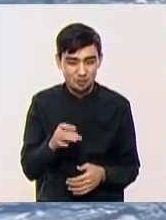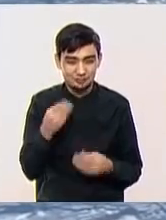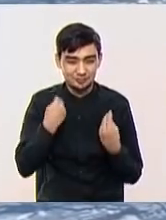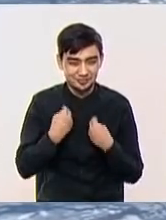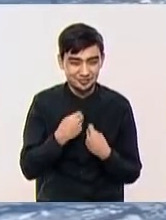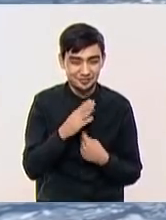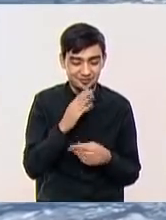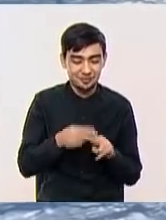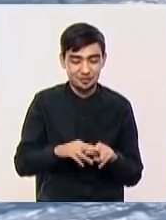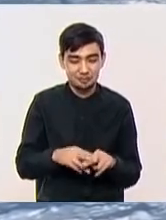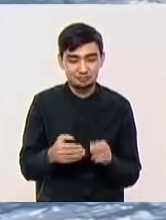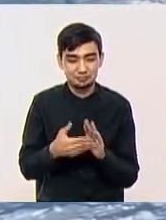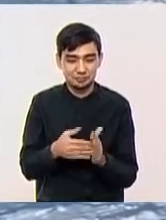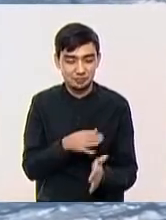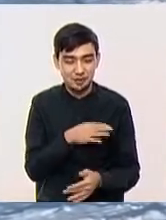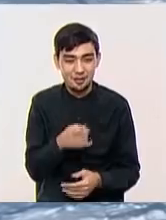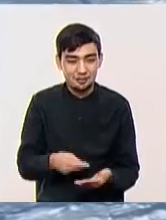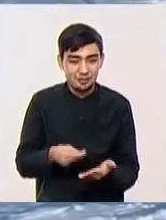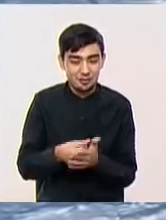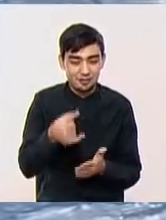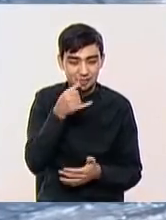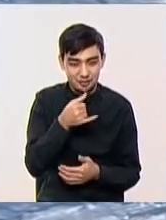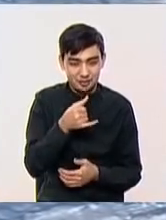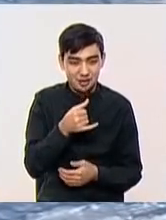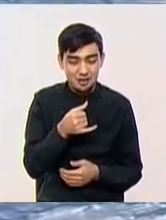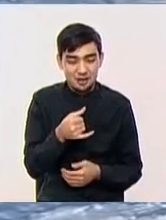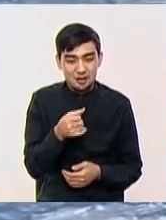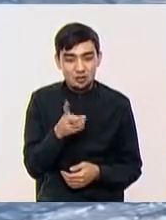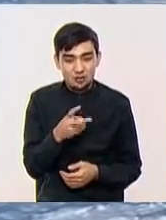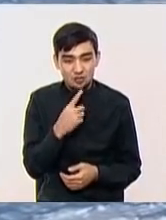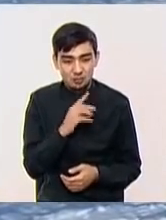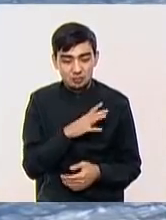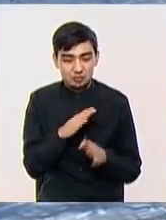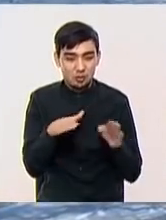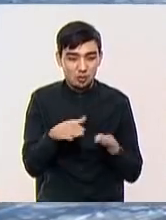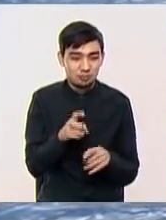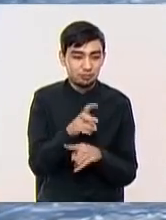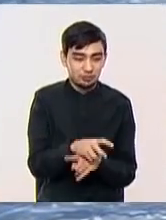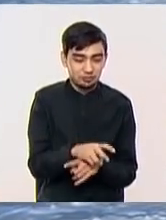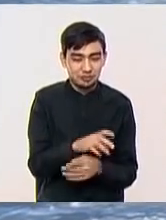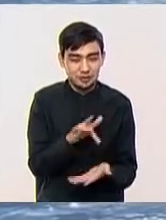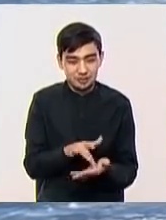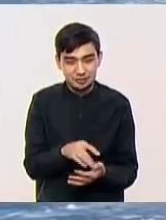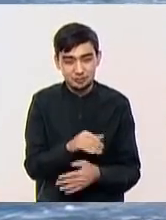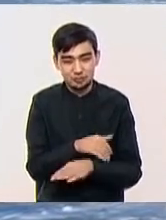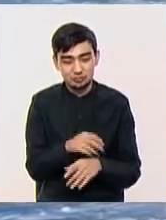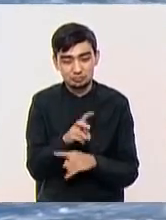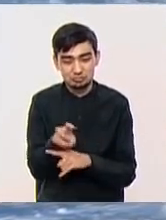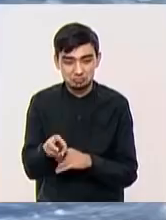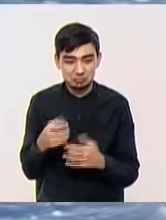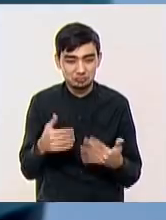көңілдерін аулауда. Ал мұндайды қалтасы көтермейтіндер орталық алаңдағы шыршаны қызықтап, фотоға түсумен